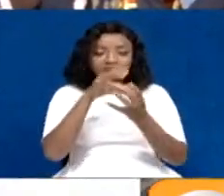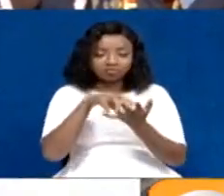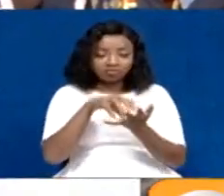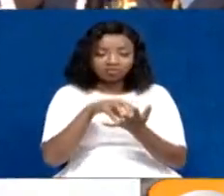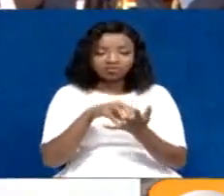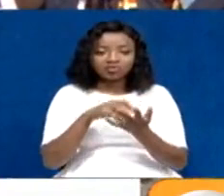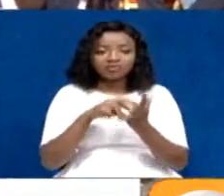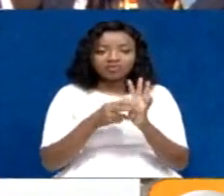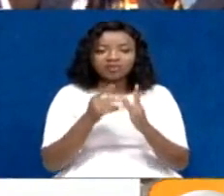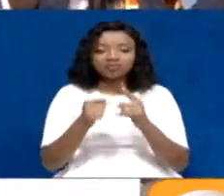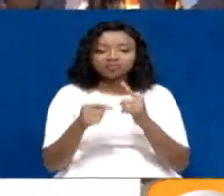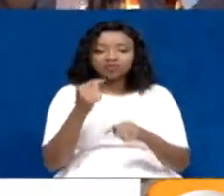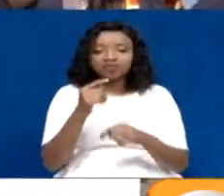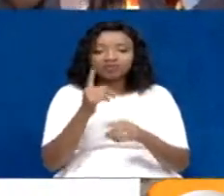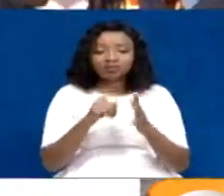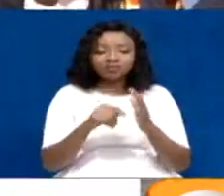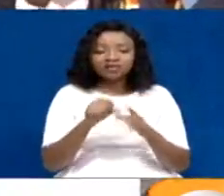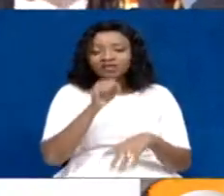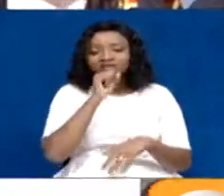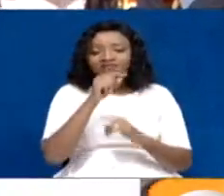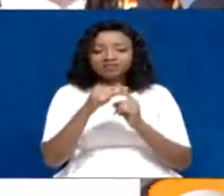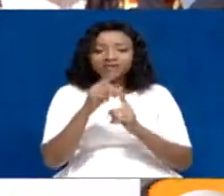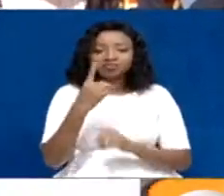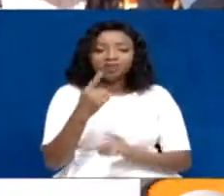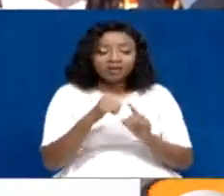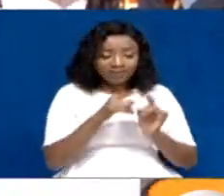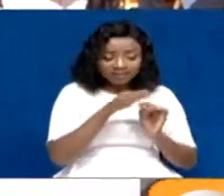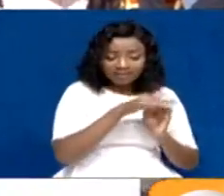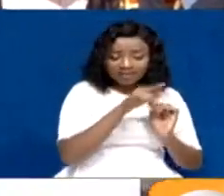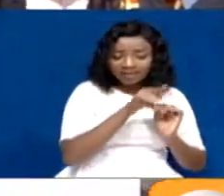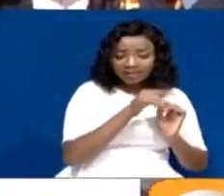hapa, tuko na 46%.